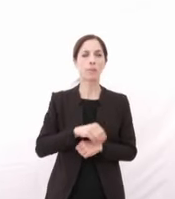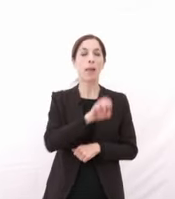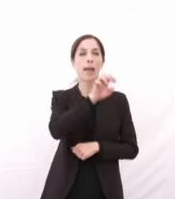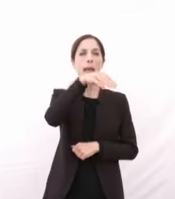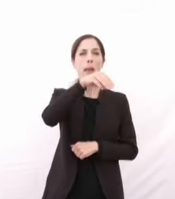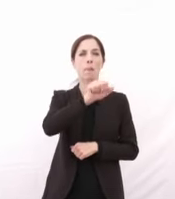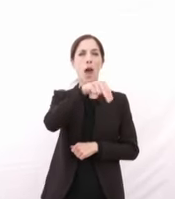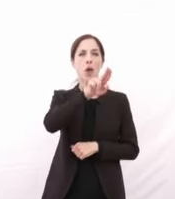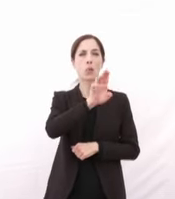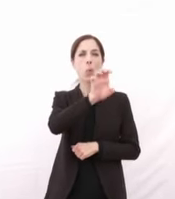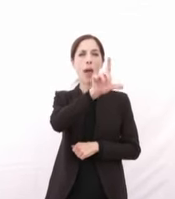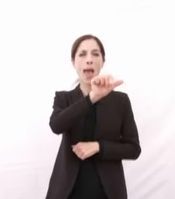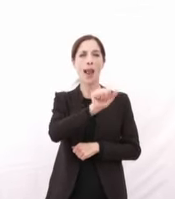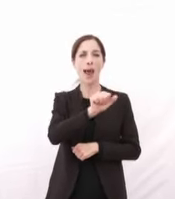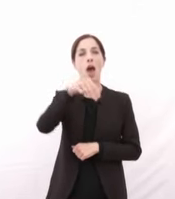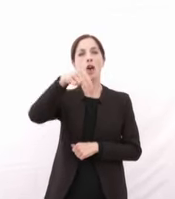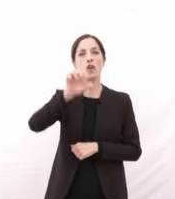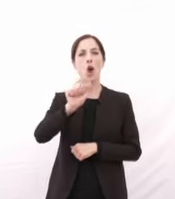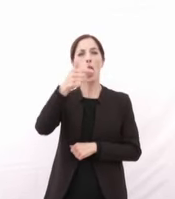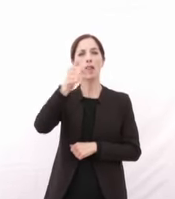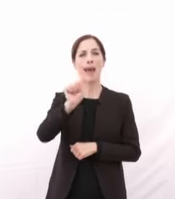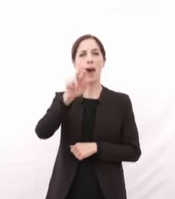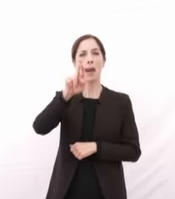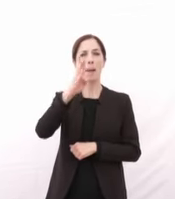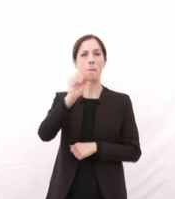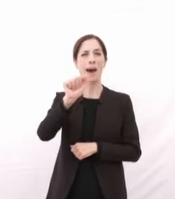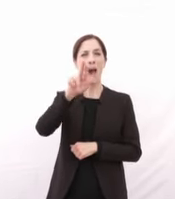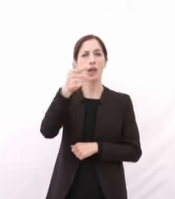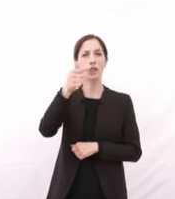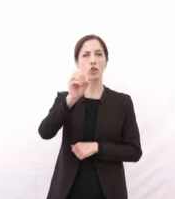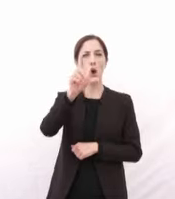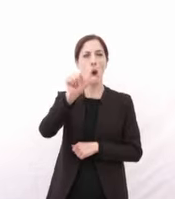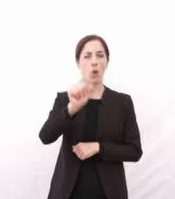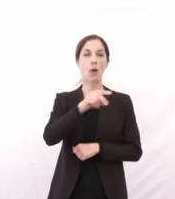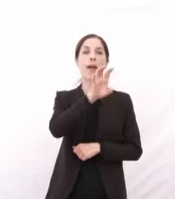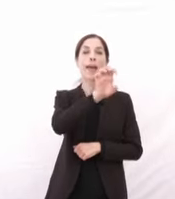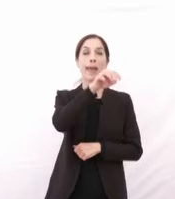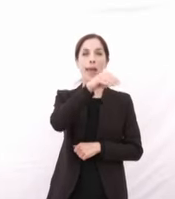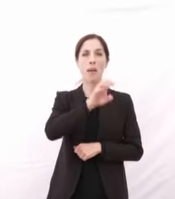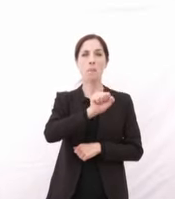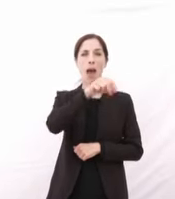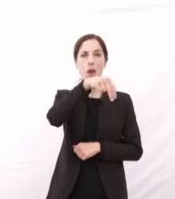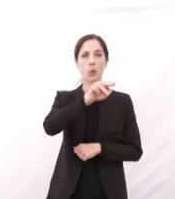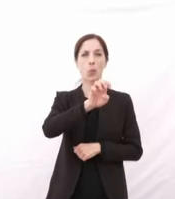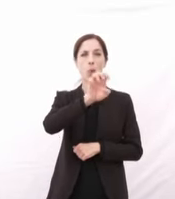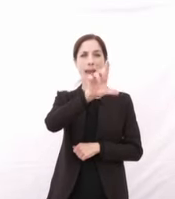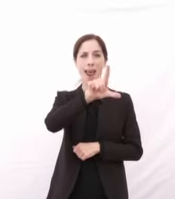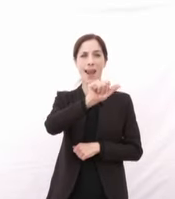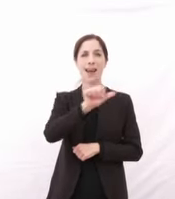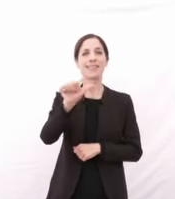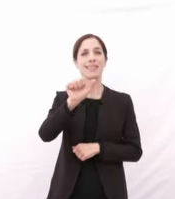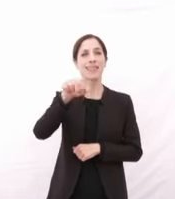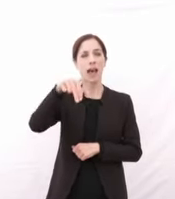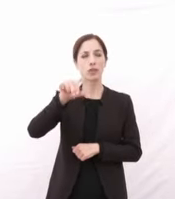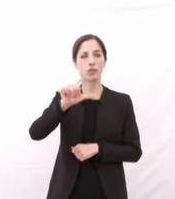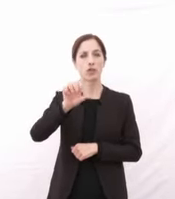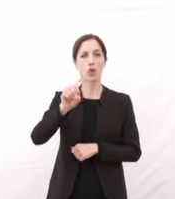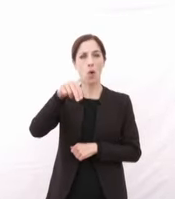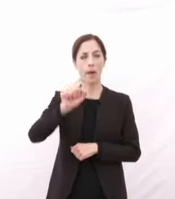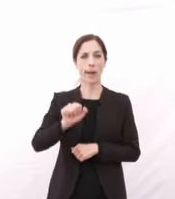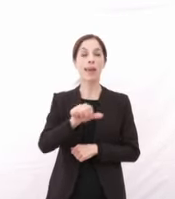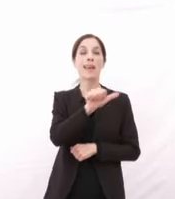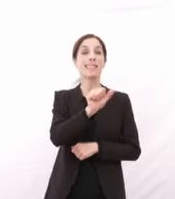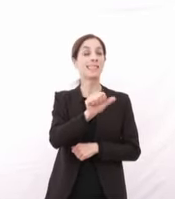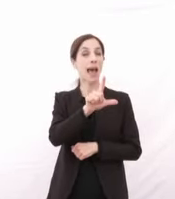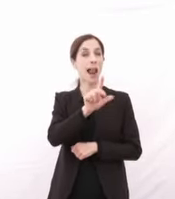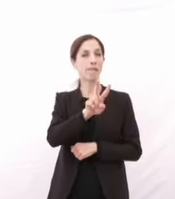Emanuele Notarbartolo, Emanuela Sansone, Salvatore